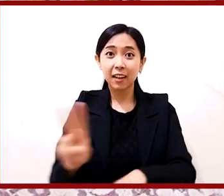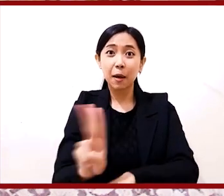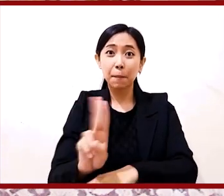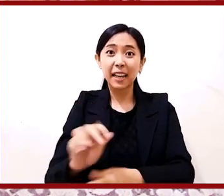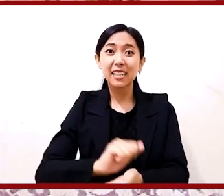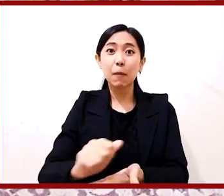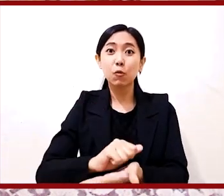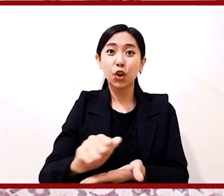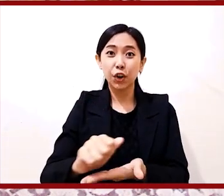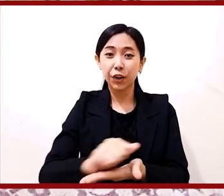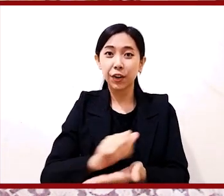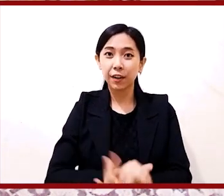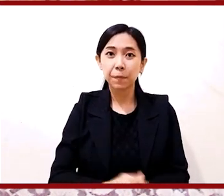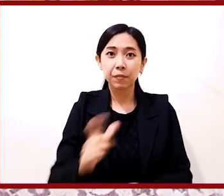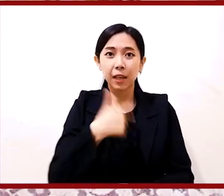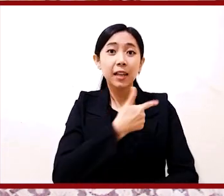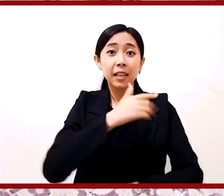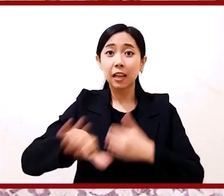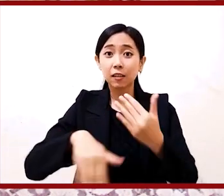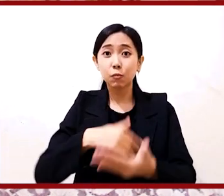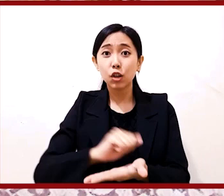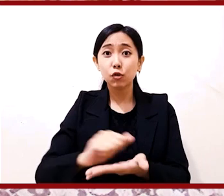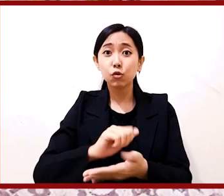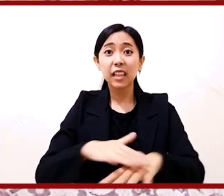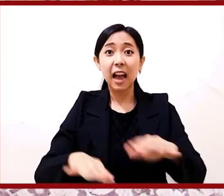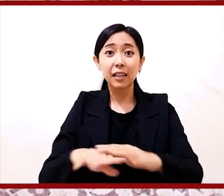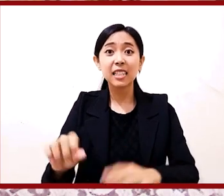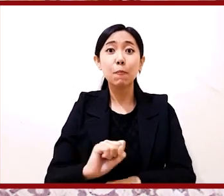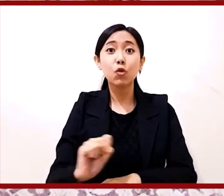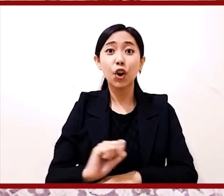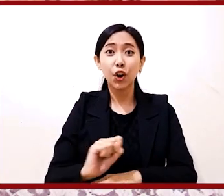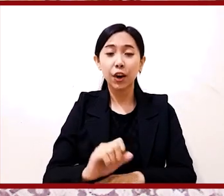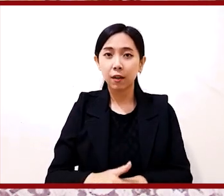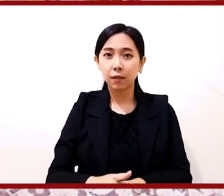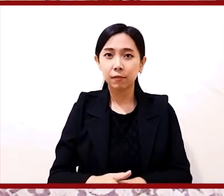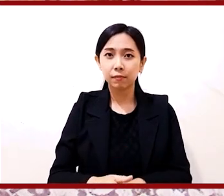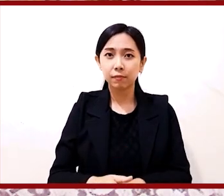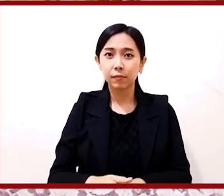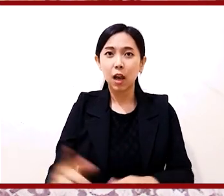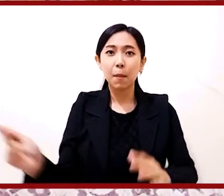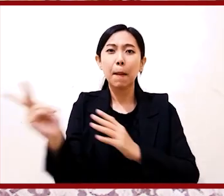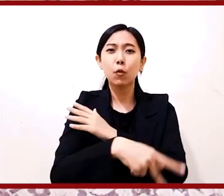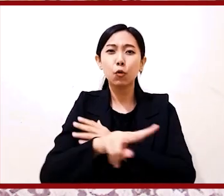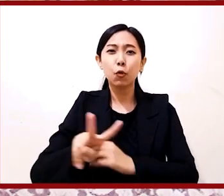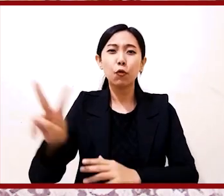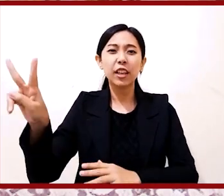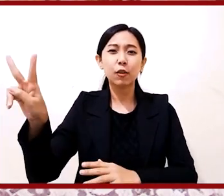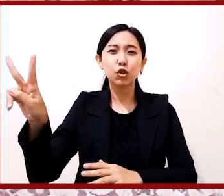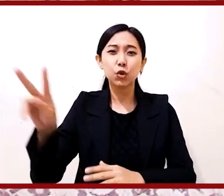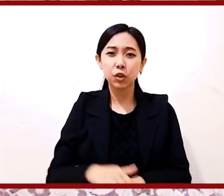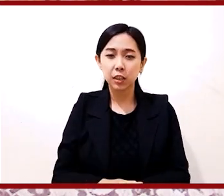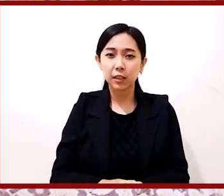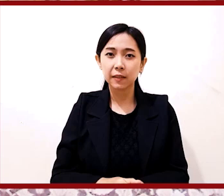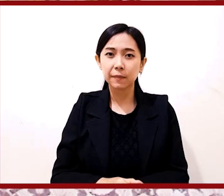mama. Benar sekali. Kita mencuci tangan dengan sabun untuk membunuh virus.